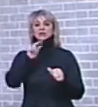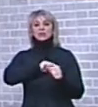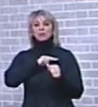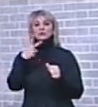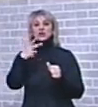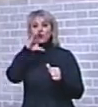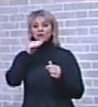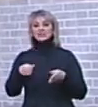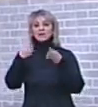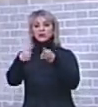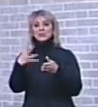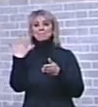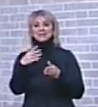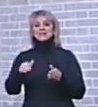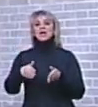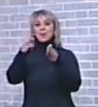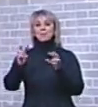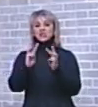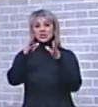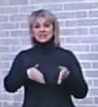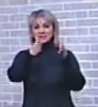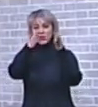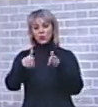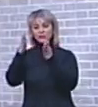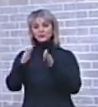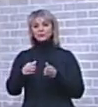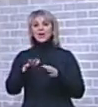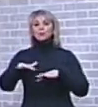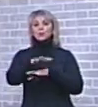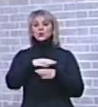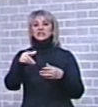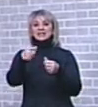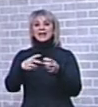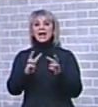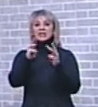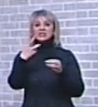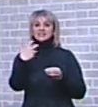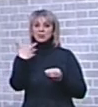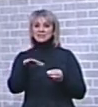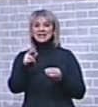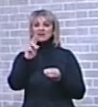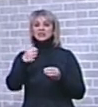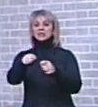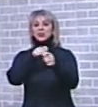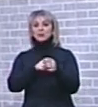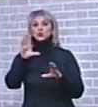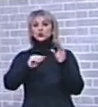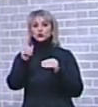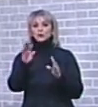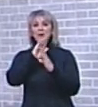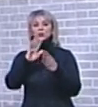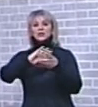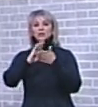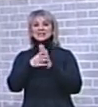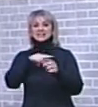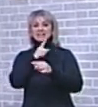трех водоводов и пяти пожарных стволов. Площадь горения составляла 350 квадратных метров. С учетом погодных условий,